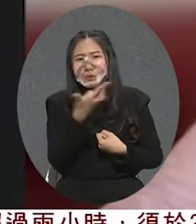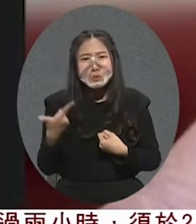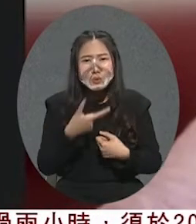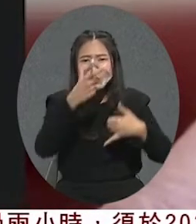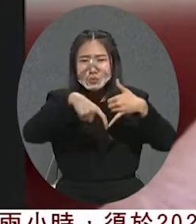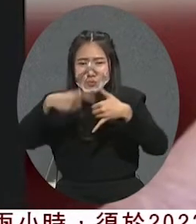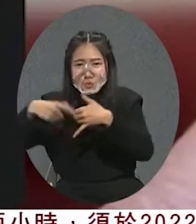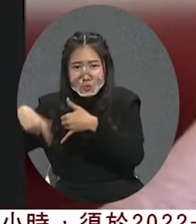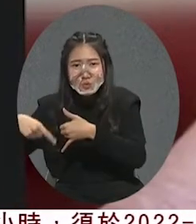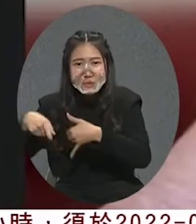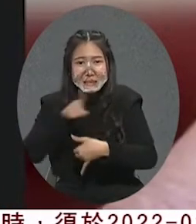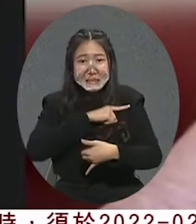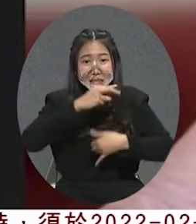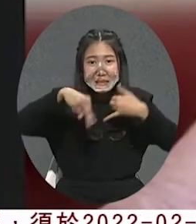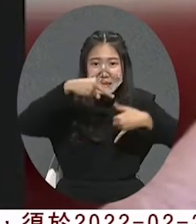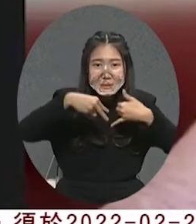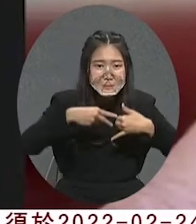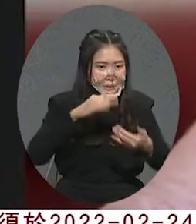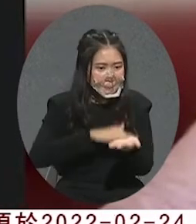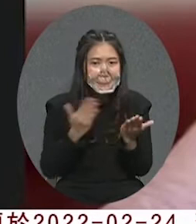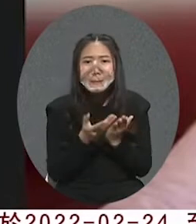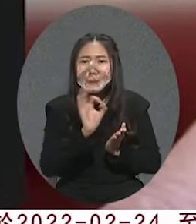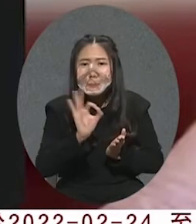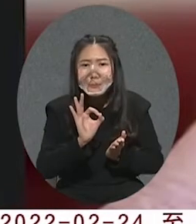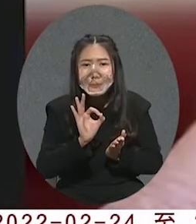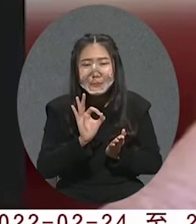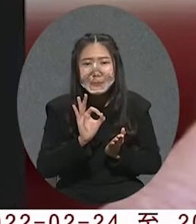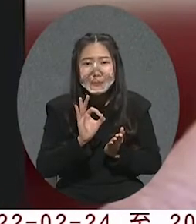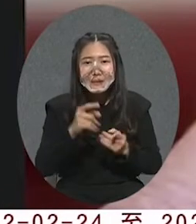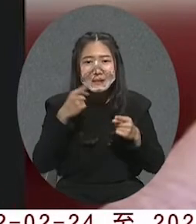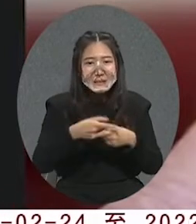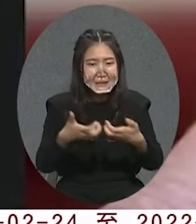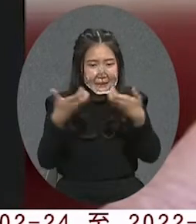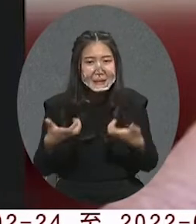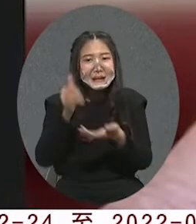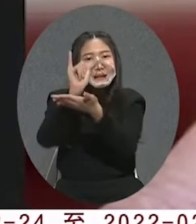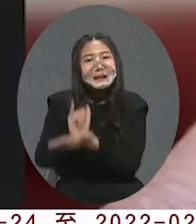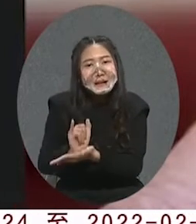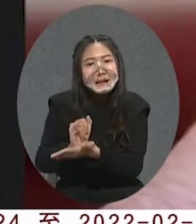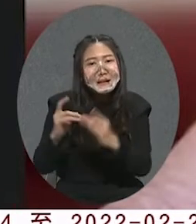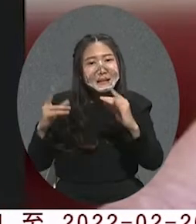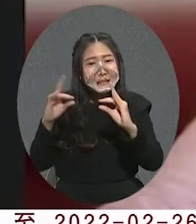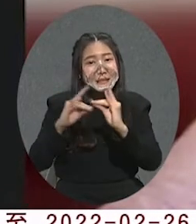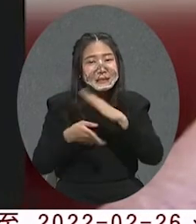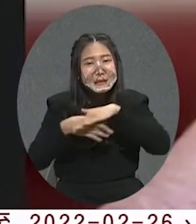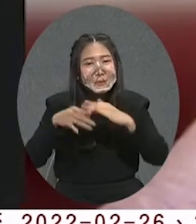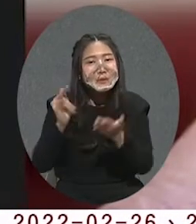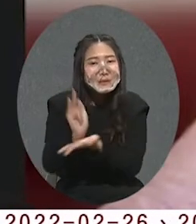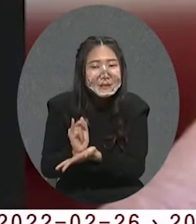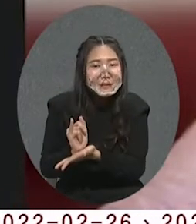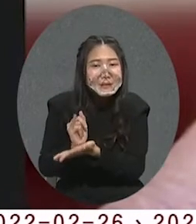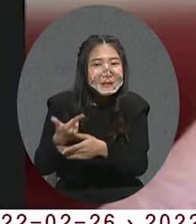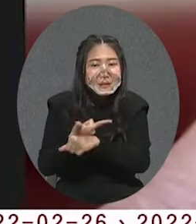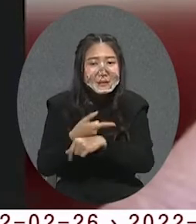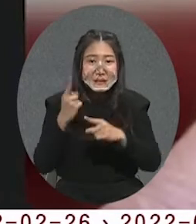案咧，佢哋自我檢測咧已經係陰性嘅，但佢哋仍然咧係被隔離啦，或者要留喺嗰個單位嗰度。所以咧，如果咧係已